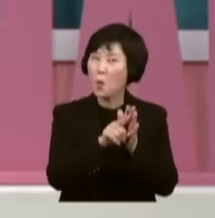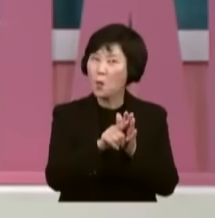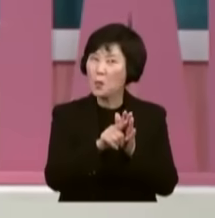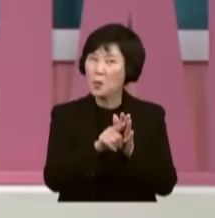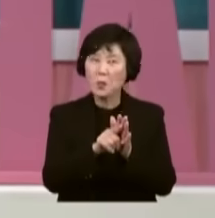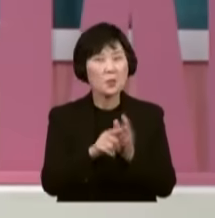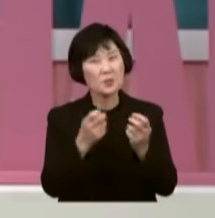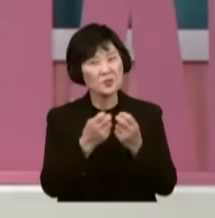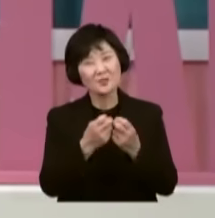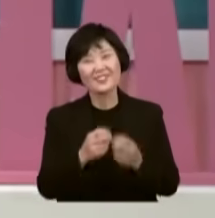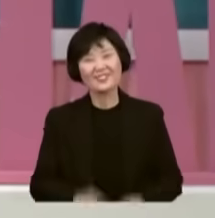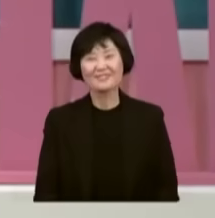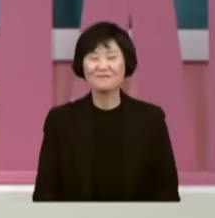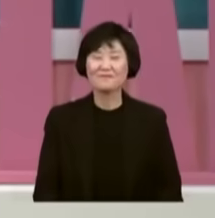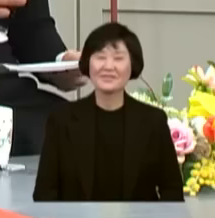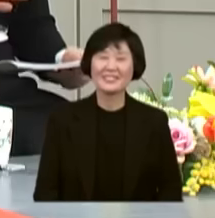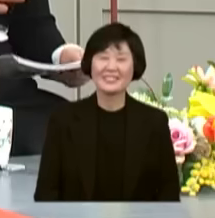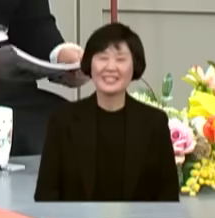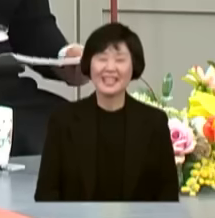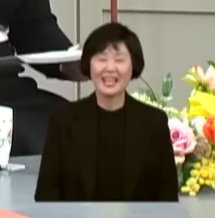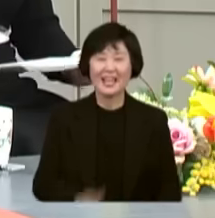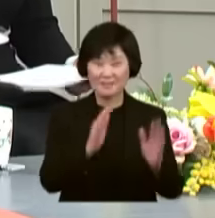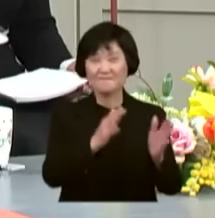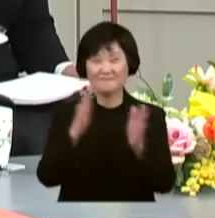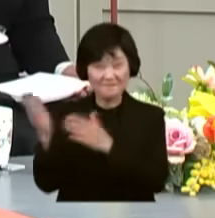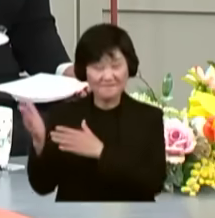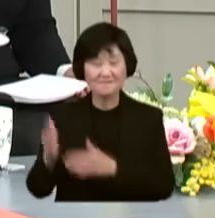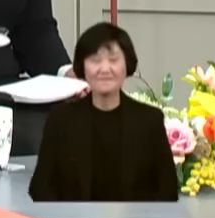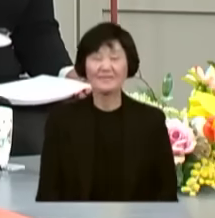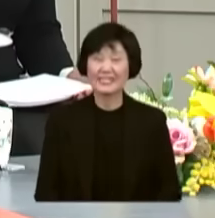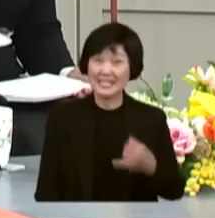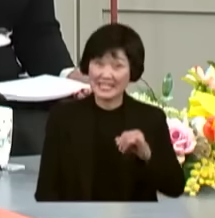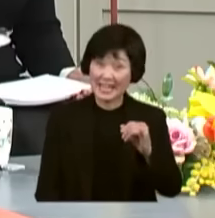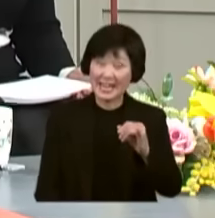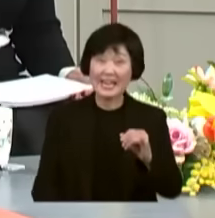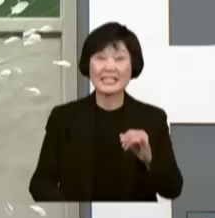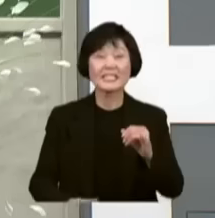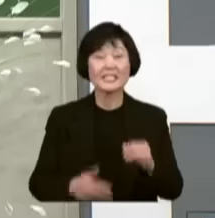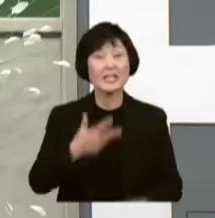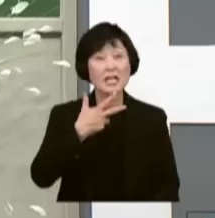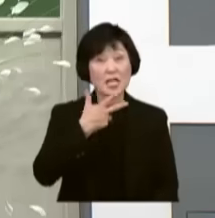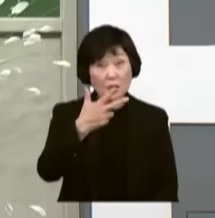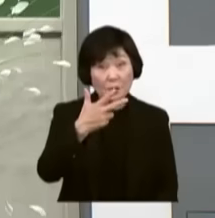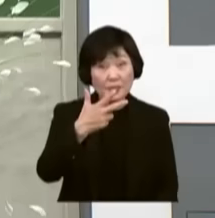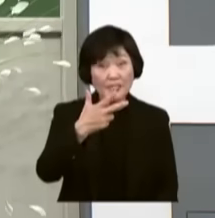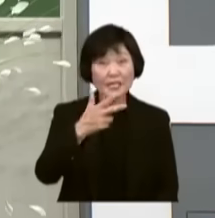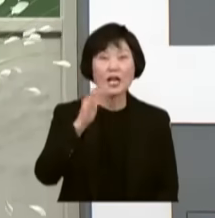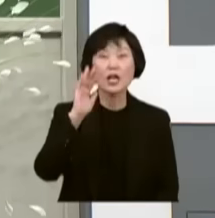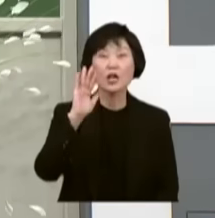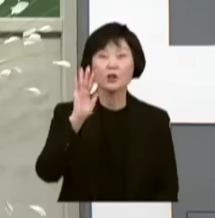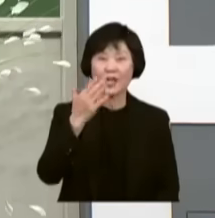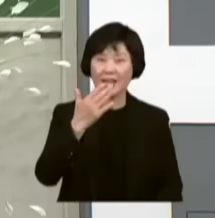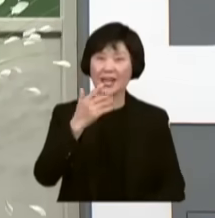그거를 꼭 얘기하고 싶은 거야. 자, 이제 테이프 좀 돌려갖고 주르륵 하고 이제 수민이 양이 7살이 됐어요. 대학에 태어난 수민이가 7살이 되던 해.